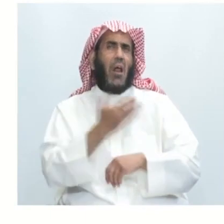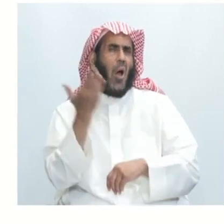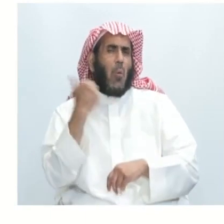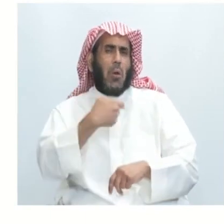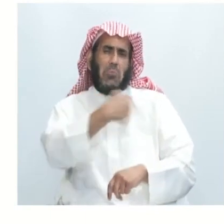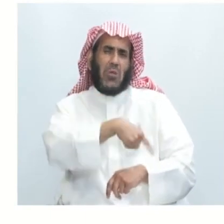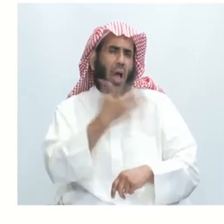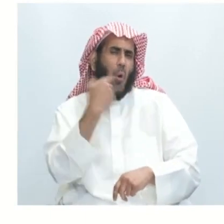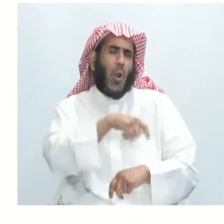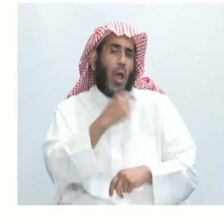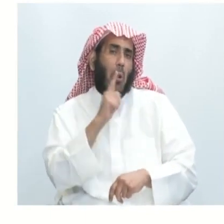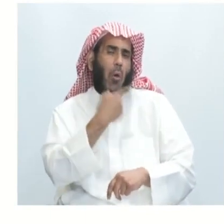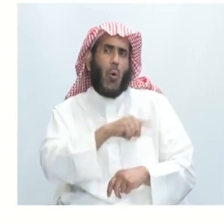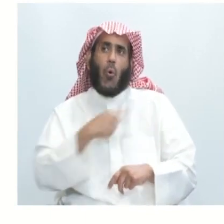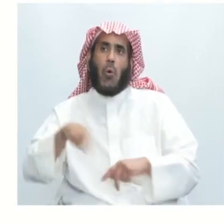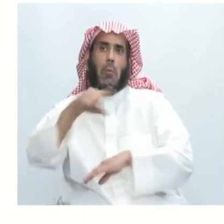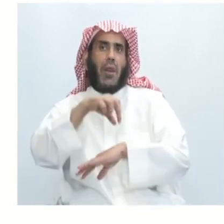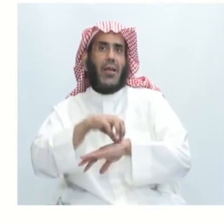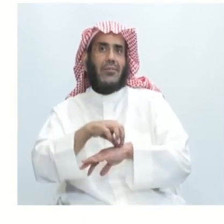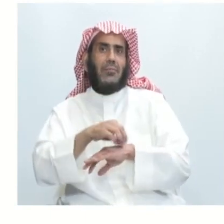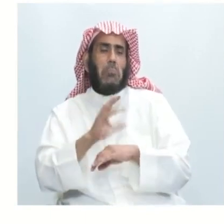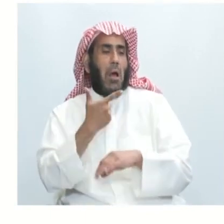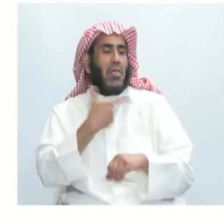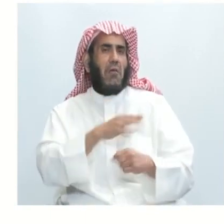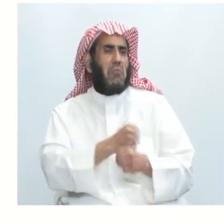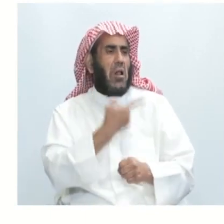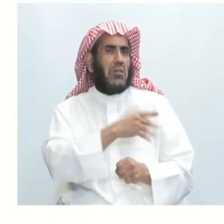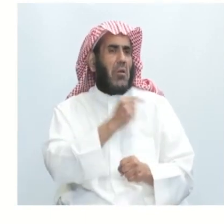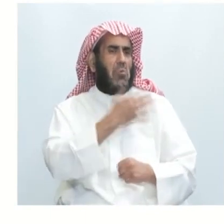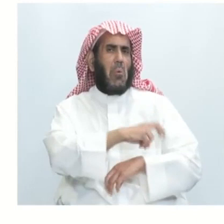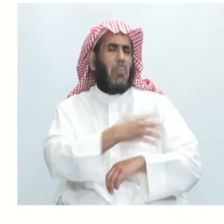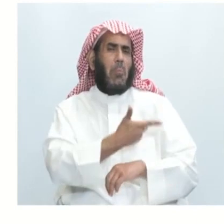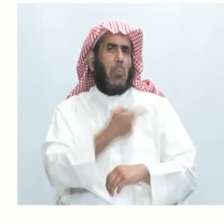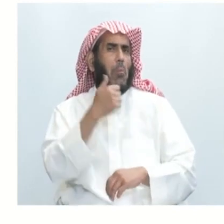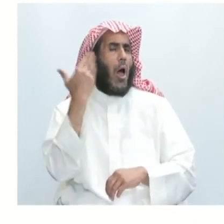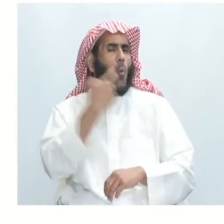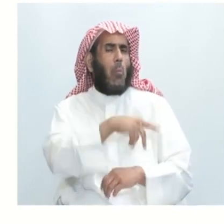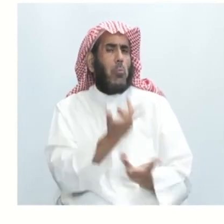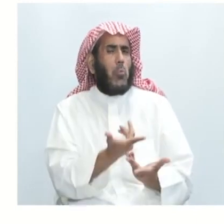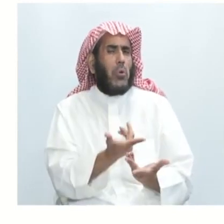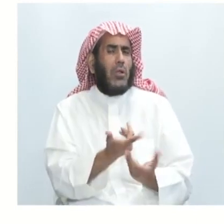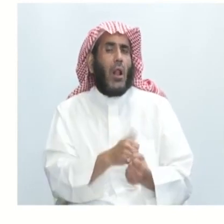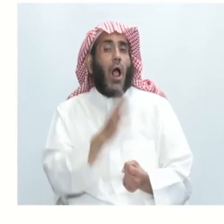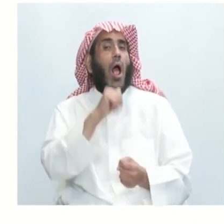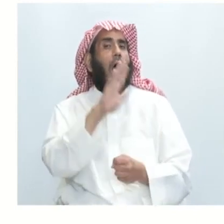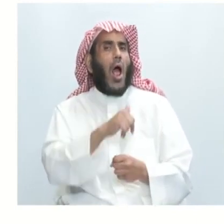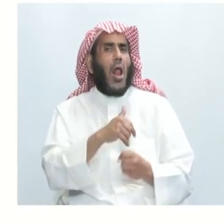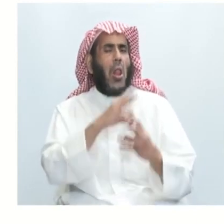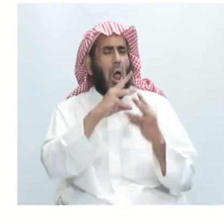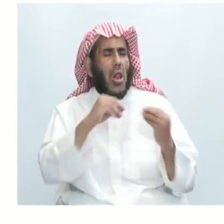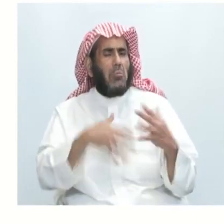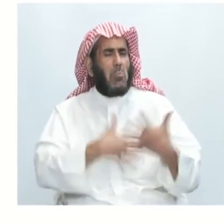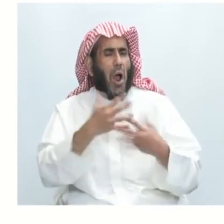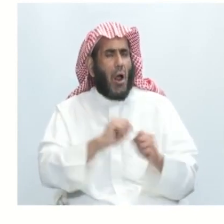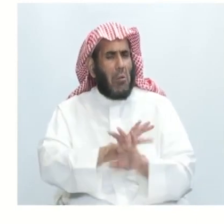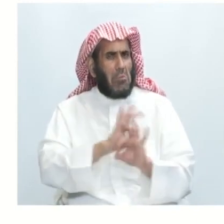اعطاه صدقه يقول له امام الناس ماذا فعلت ايها الرجل بالماء الذي اعطيته لك هل حللت مشاكلك